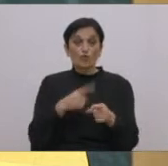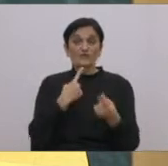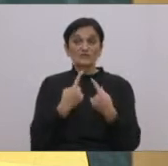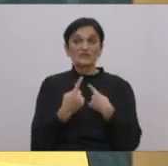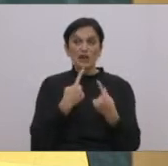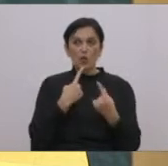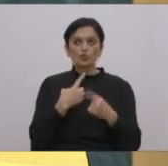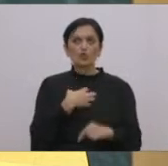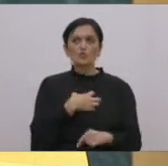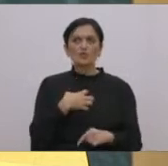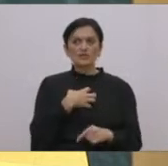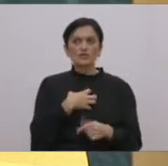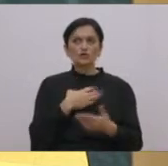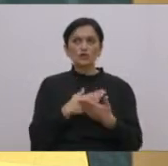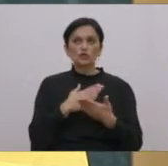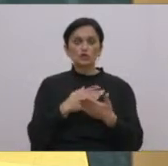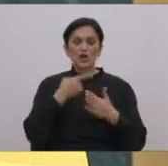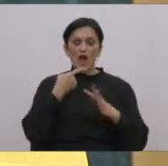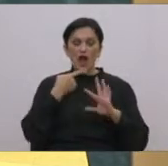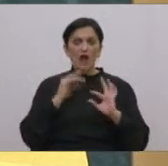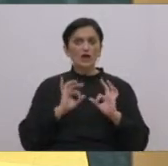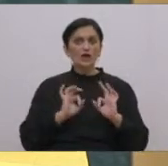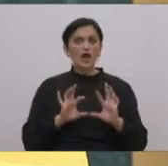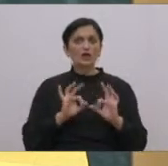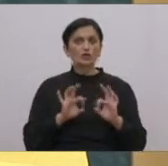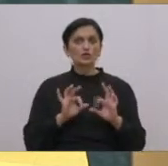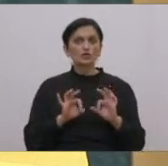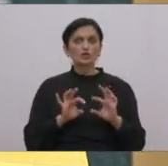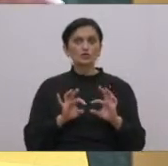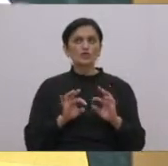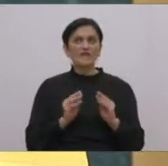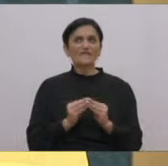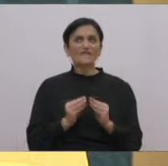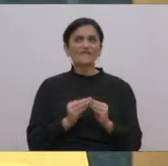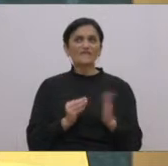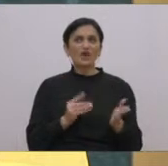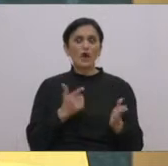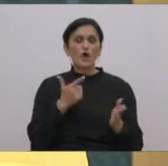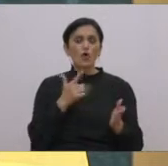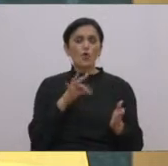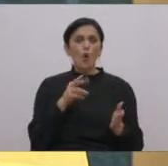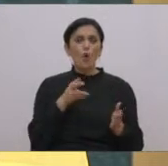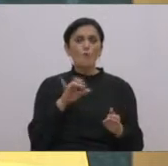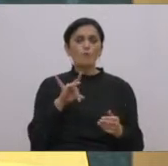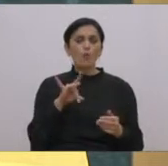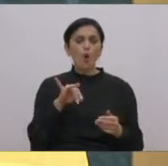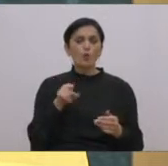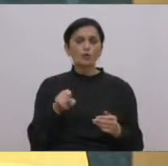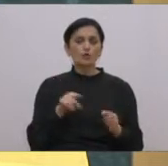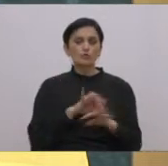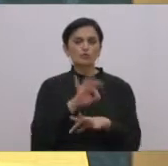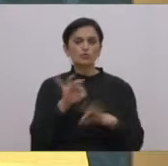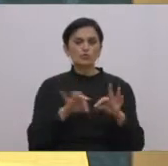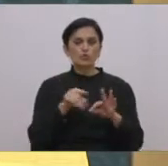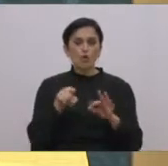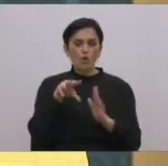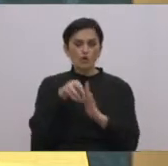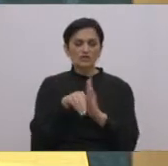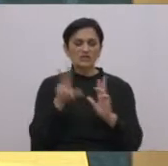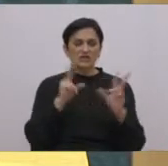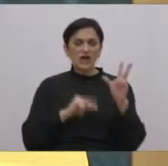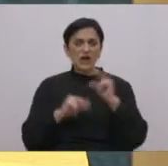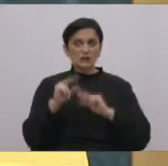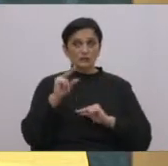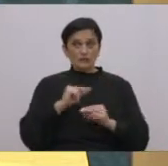ვსაუბრობთ, მნიშვნელოვანია აღინიშნოს იგივე გომბორის პროექტი, სადაც გათვალისწინებულია როგორც